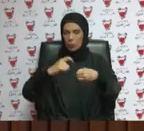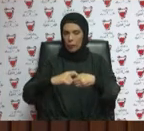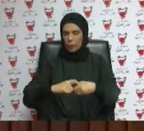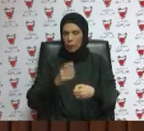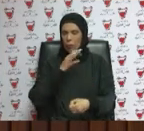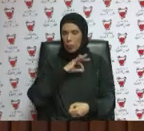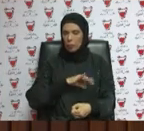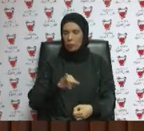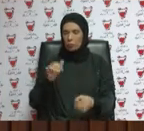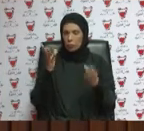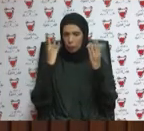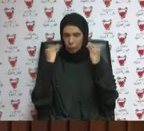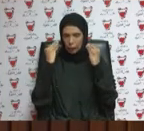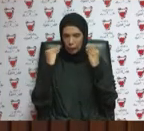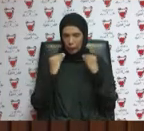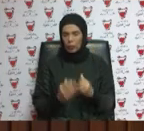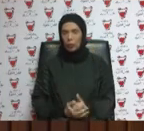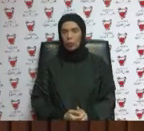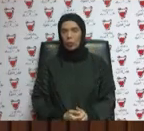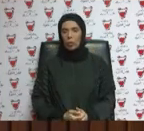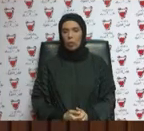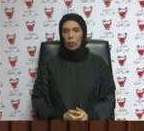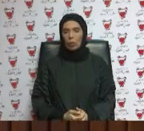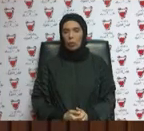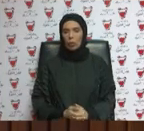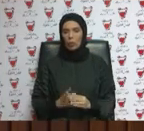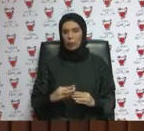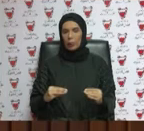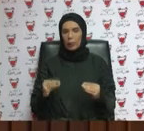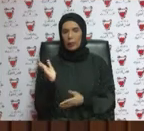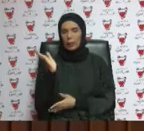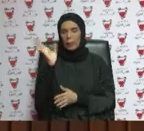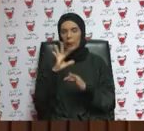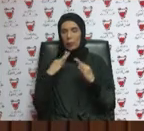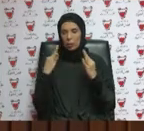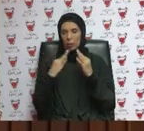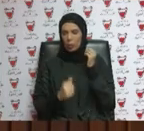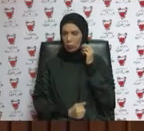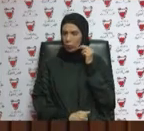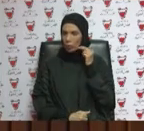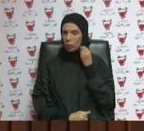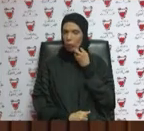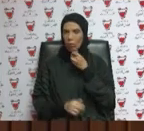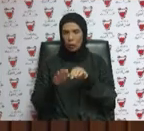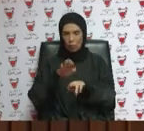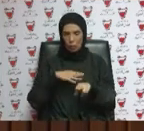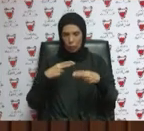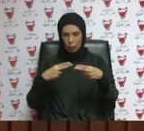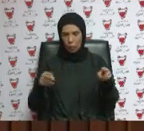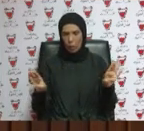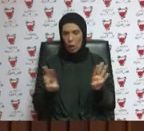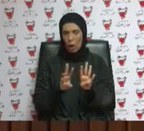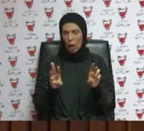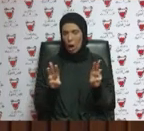من المعلومات اللي توفرها هيئة التأمين الاجتماعي في المنصة عندما تفتتح خلال الأيام